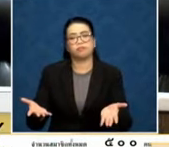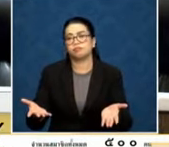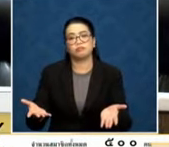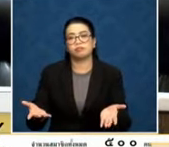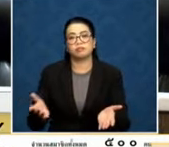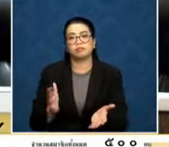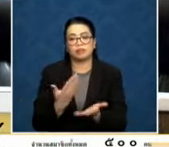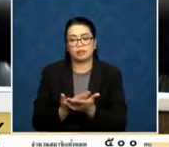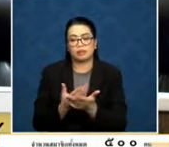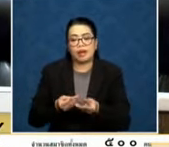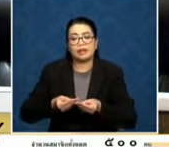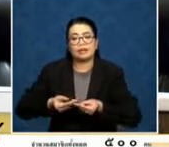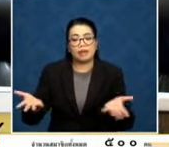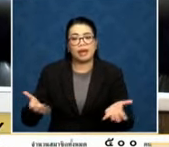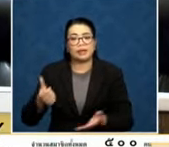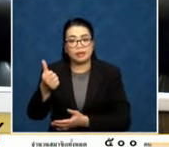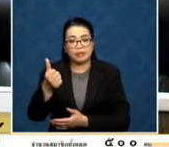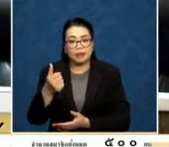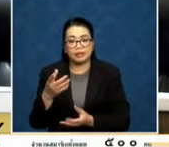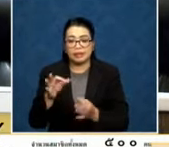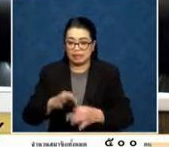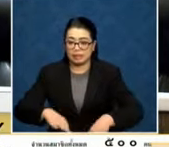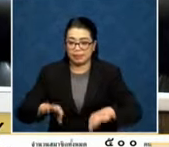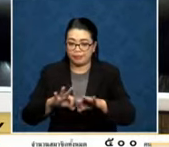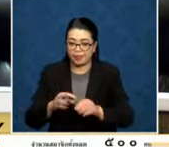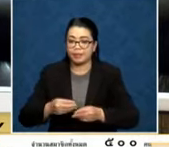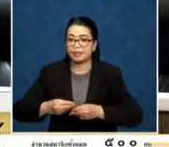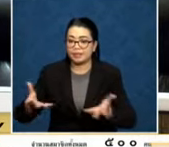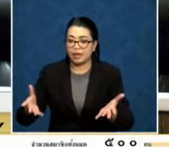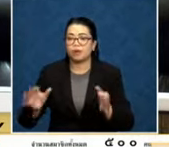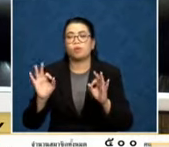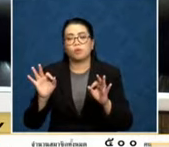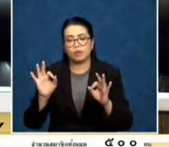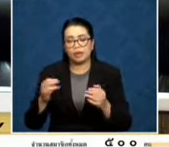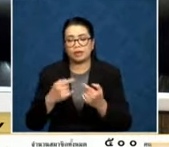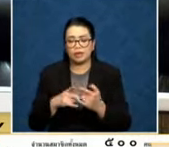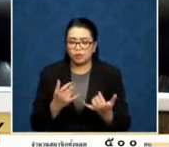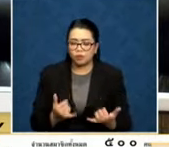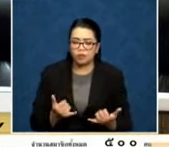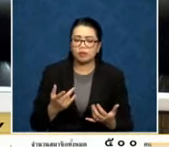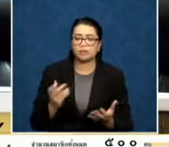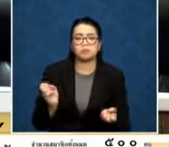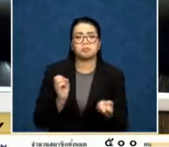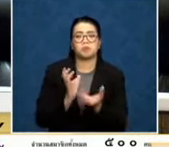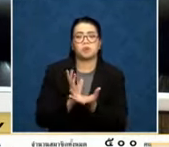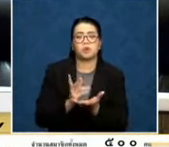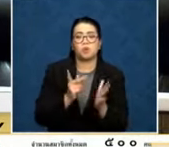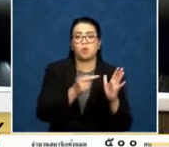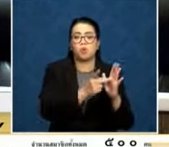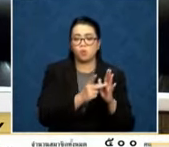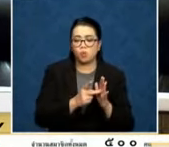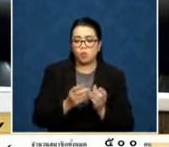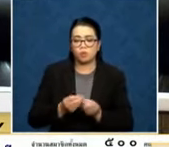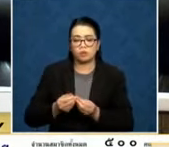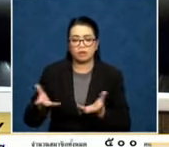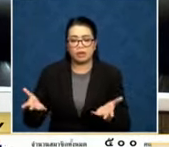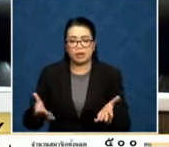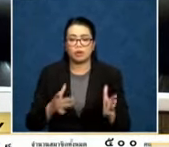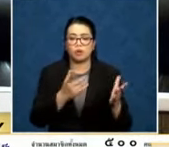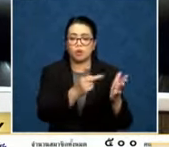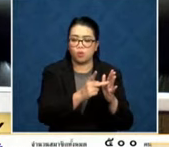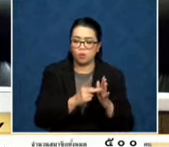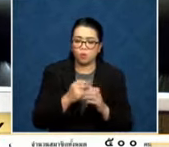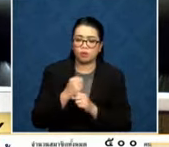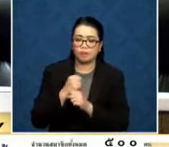การแจกดีไหถ้ามันจะเป็นไม่ว่ากันนะครับแต่ในขณะเดียวกันถ้ากู้มาแล้วทำโครงการ Digital